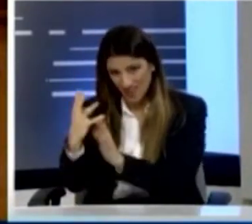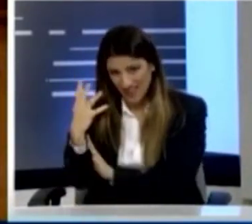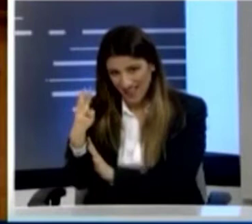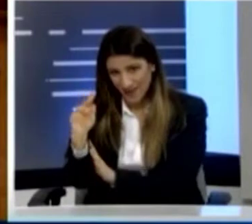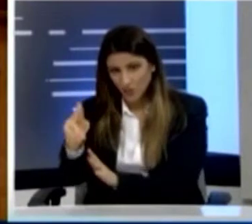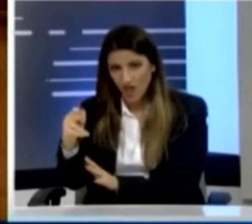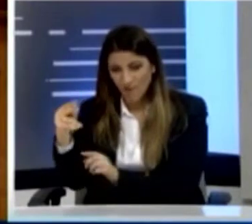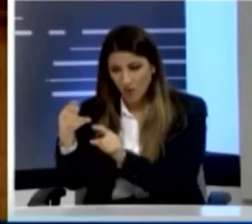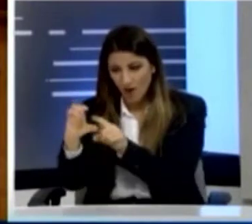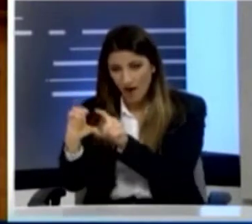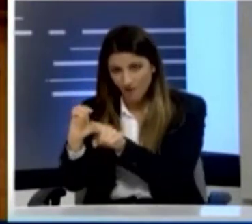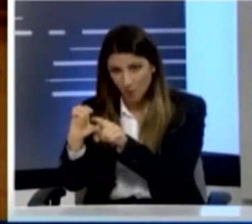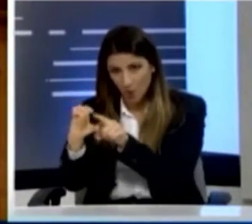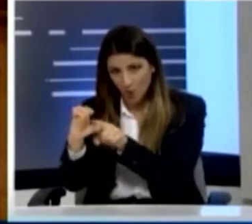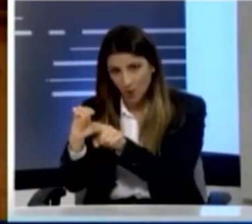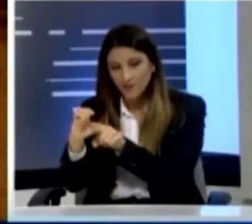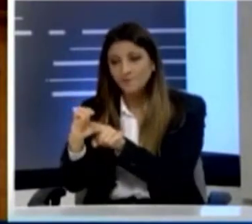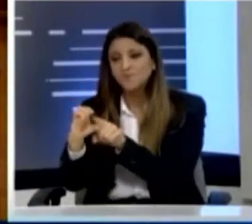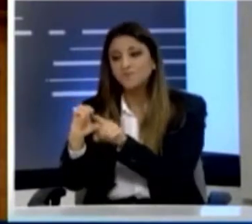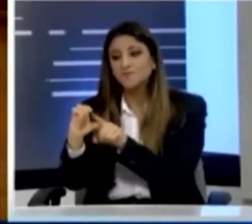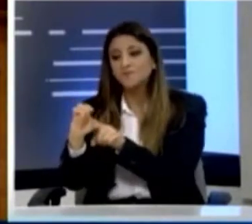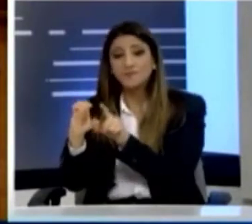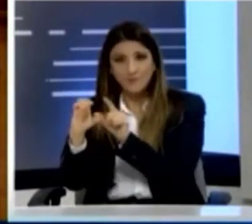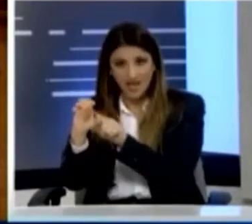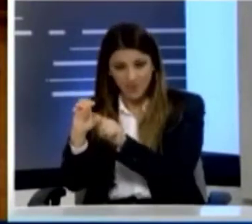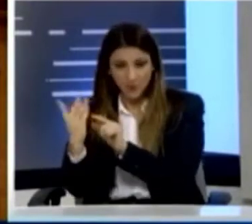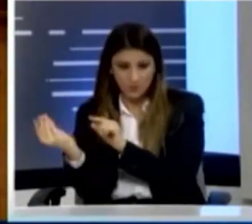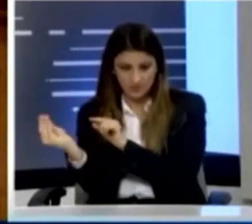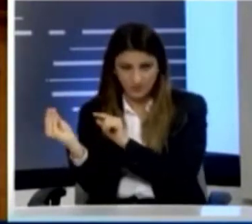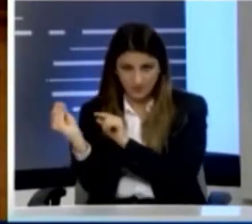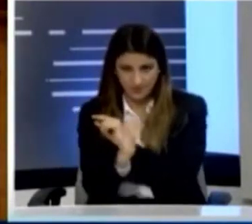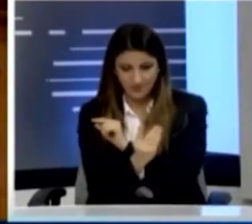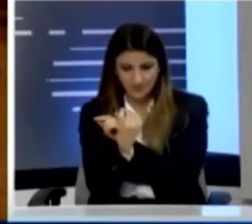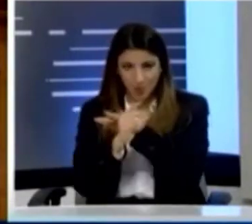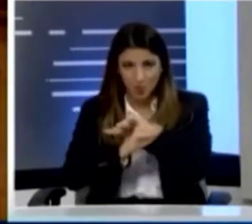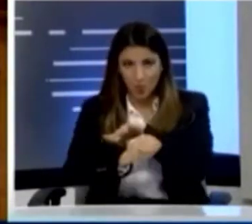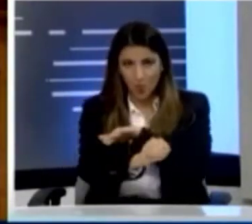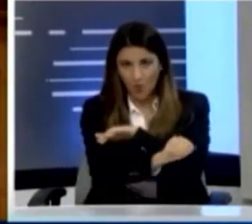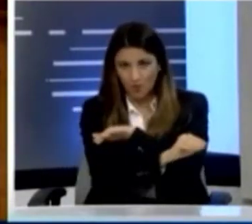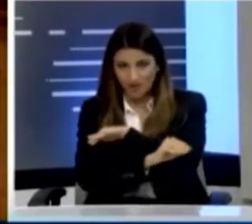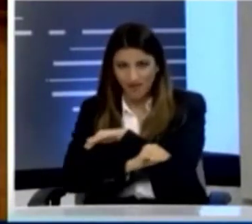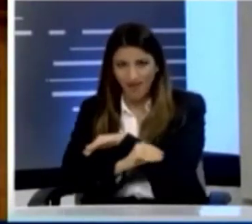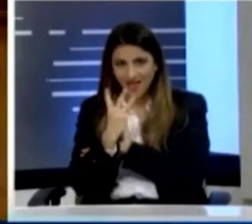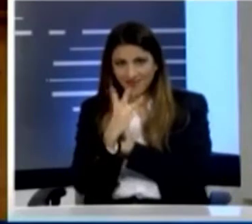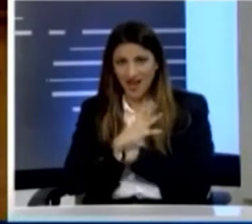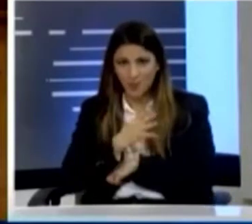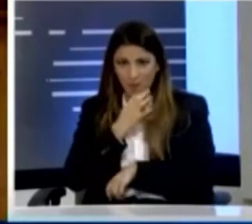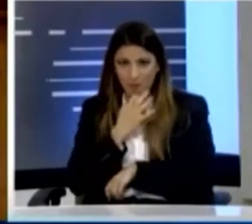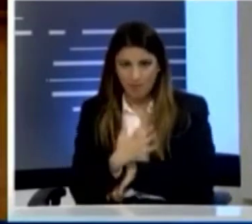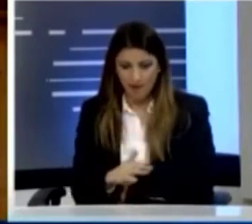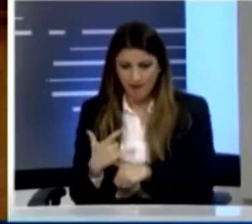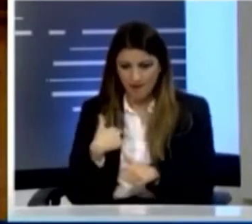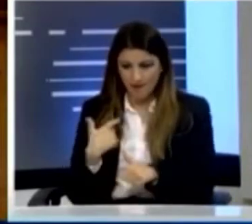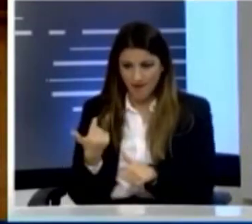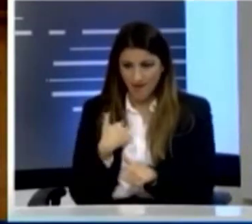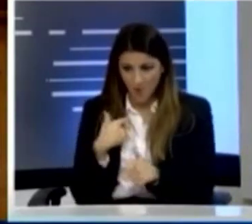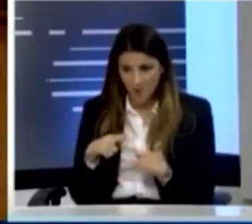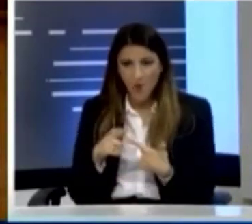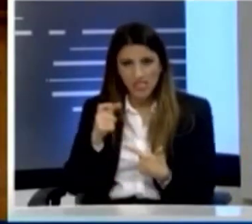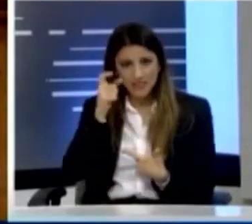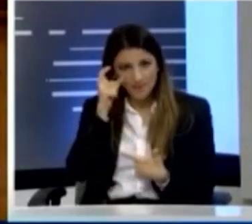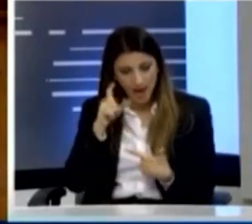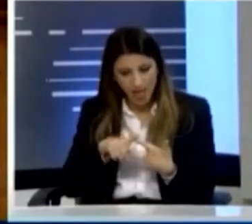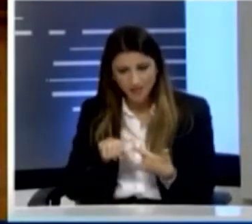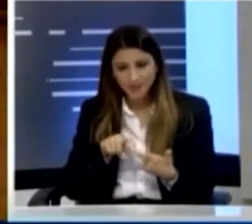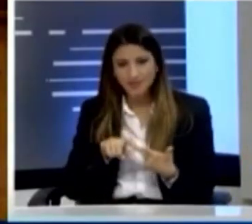2.400 ευρώ, κατά τον προστατευόμενο μάρτυρα, χρησιμοποιήθηκε για να ξεπληθεί μέρος των εκατομμυρίων με τα οποία δωροδοκήθηκε ο Αντώνης